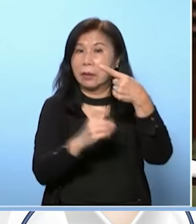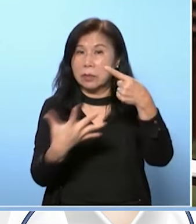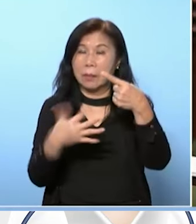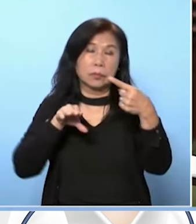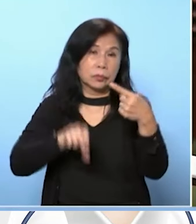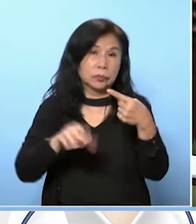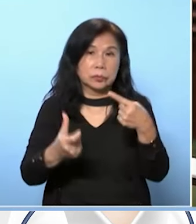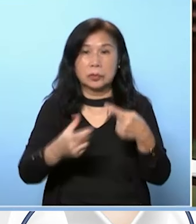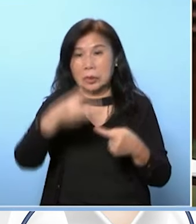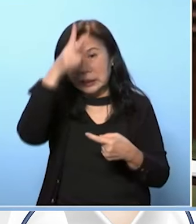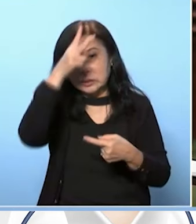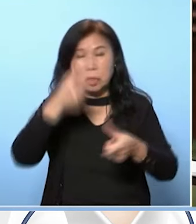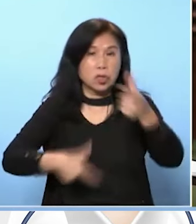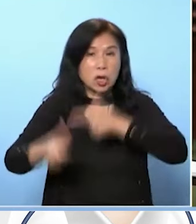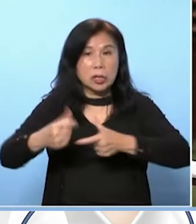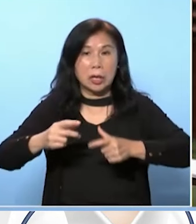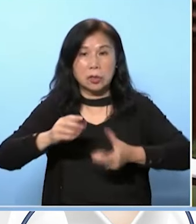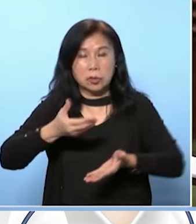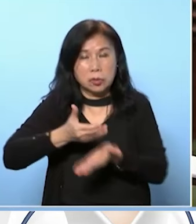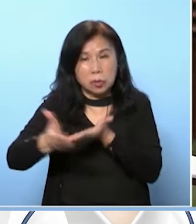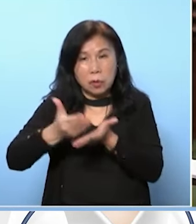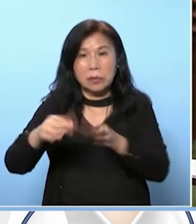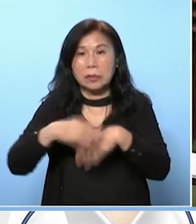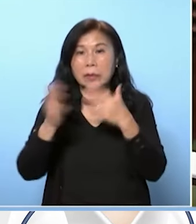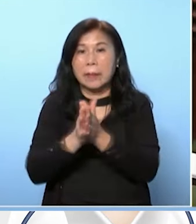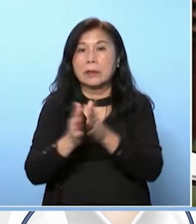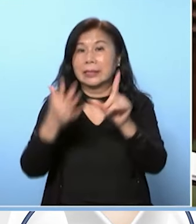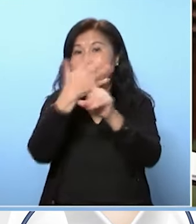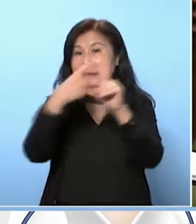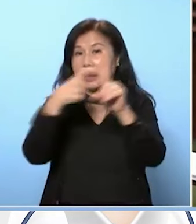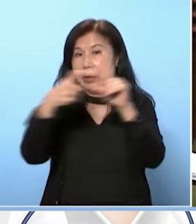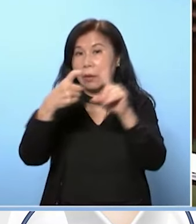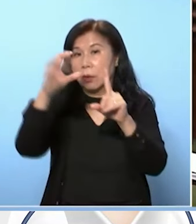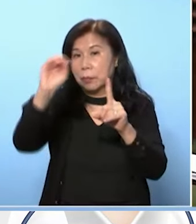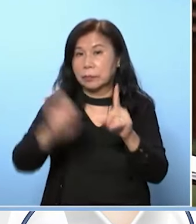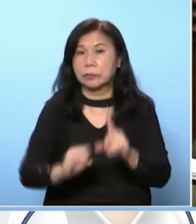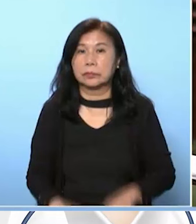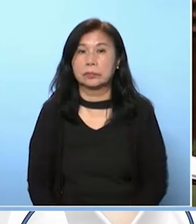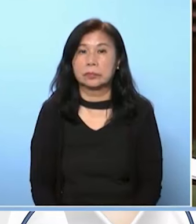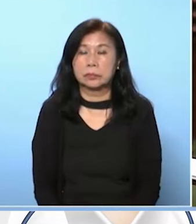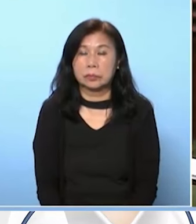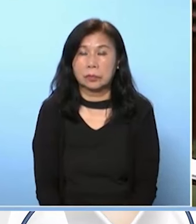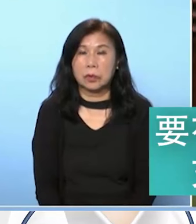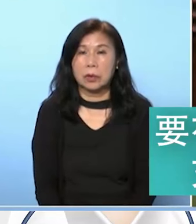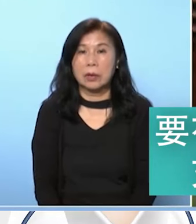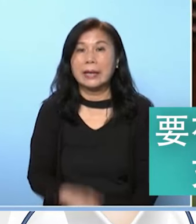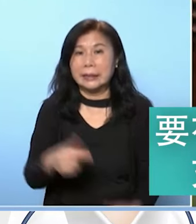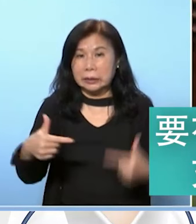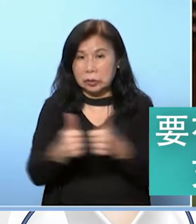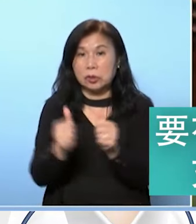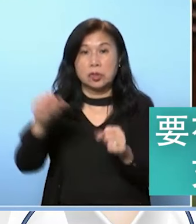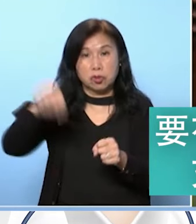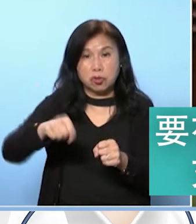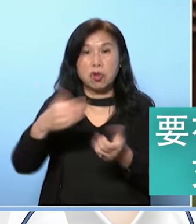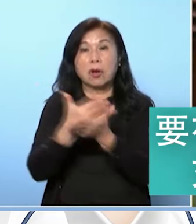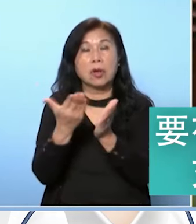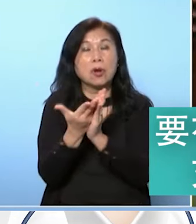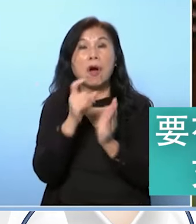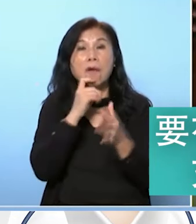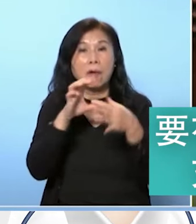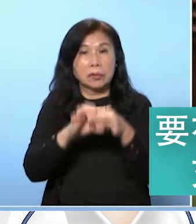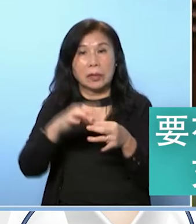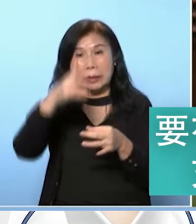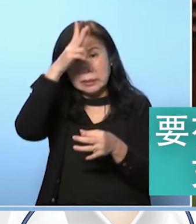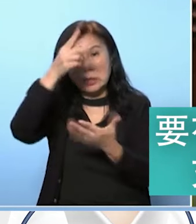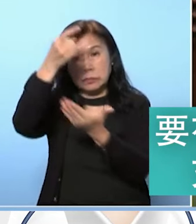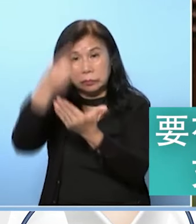1095億元，佔政府經常開支大約是19%。顯而易見，要有效落實各項相關政